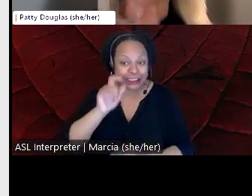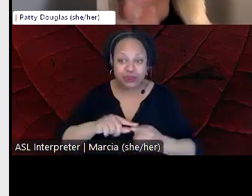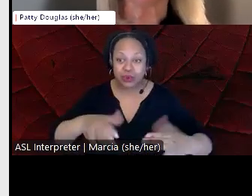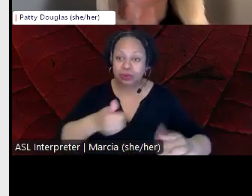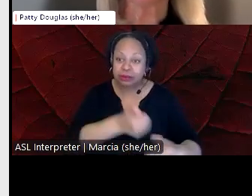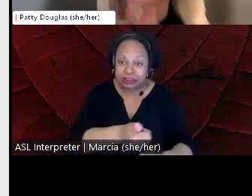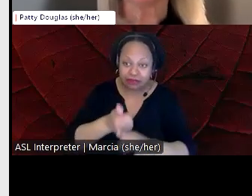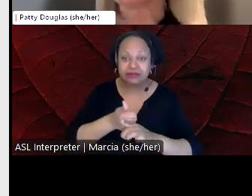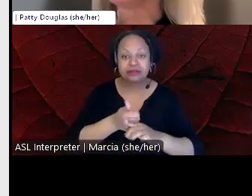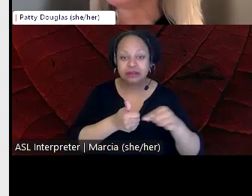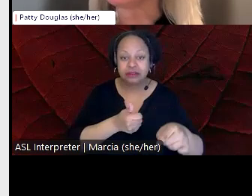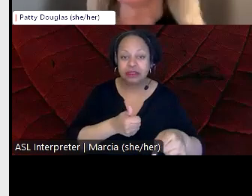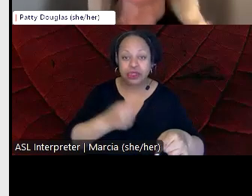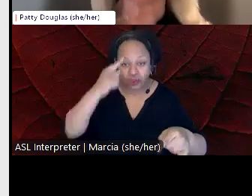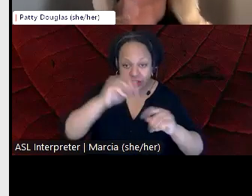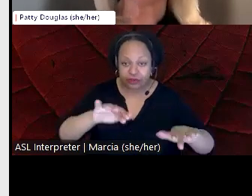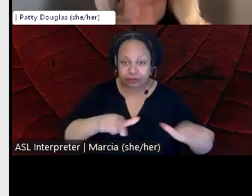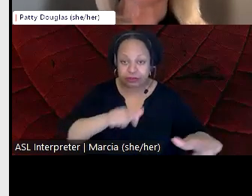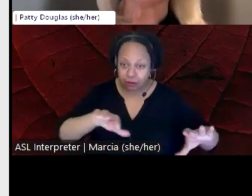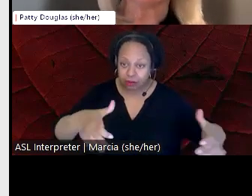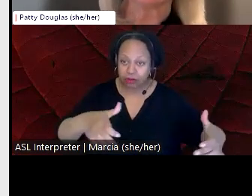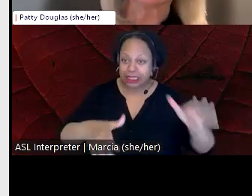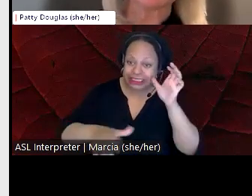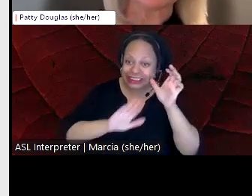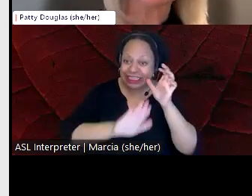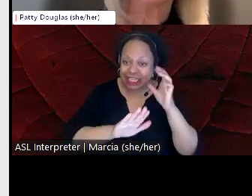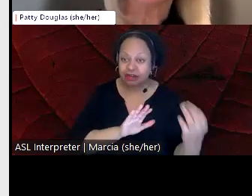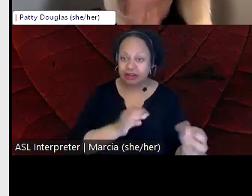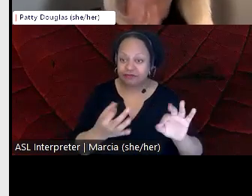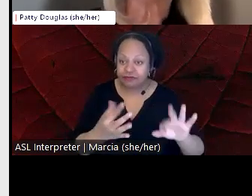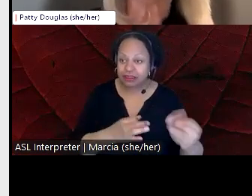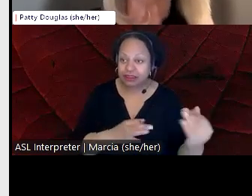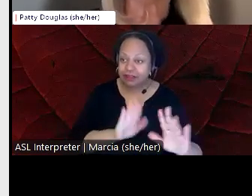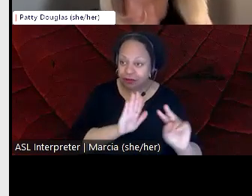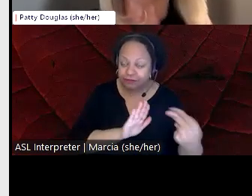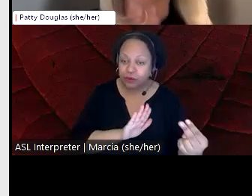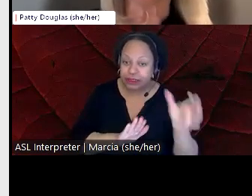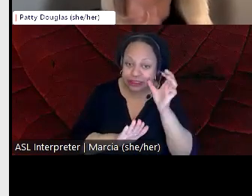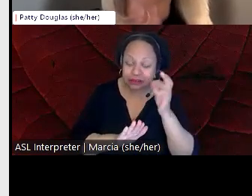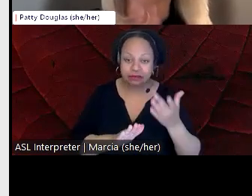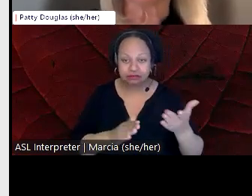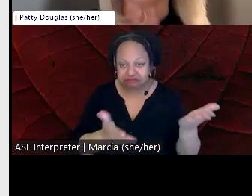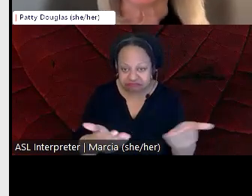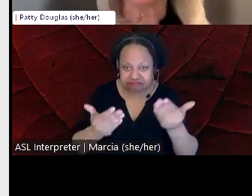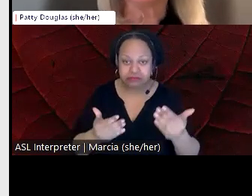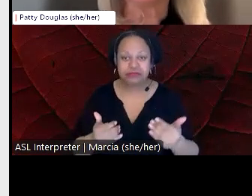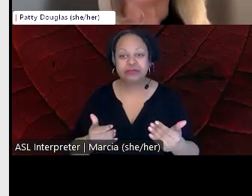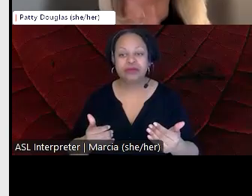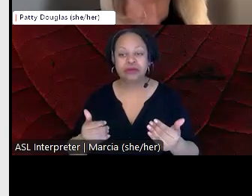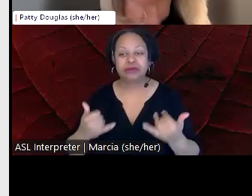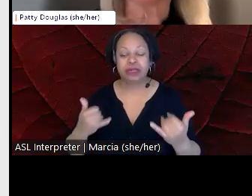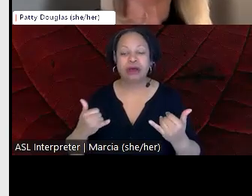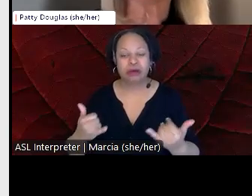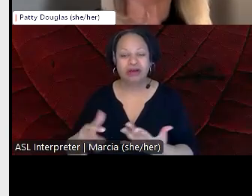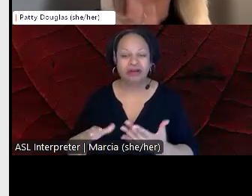elles-mêmes. few Alors, terms. j'aimerais vous I'll move a montrer little bit more quelques quickly termes through this et je vais part. procéder un peu plus So rapidement à travers cette neurodiversity section. is a La word that neurodiversité,